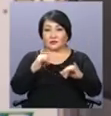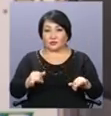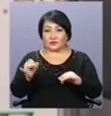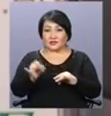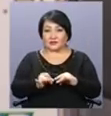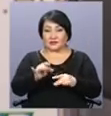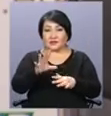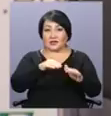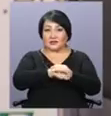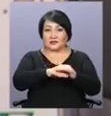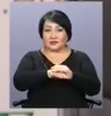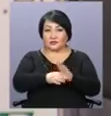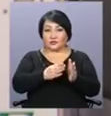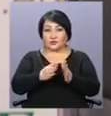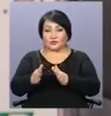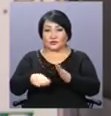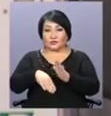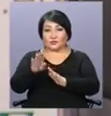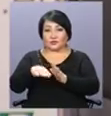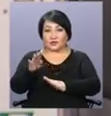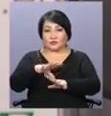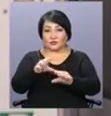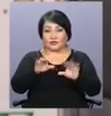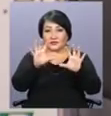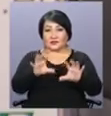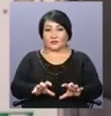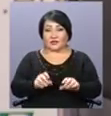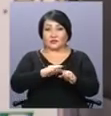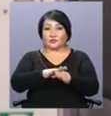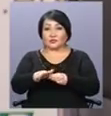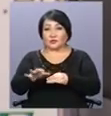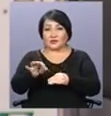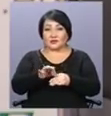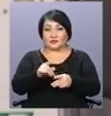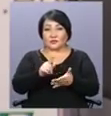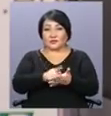жинақтау жүйесін жетілдіру бойынша заңнаманы жүзеге асыру туралы міндеттерде тұр.